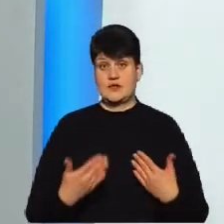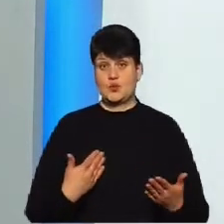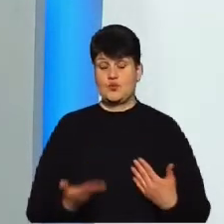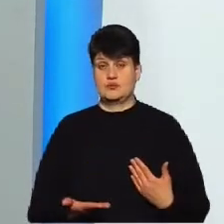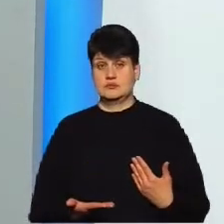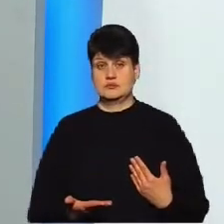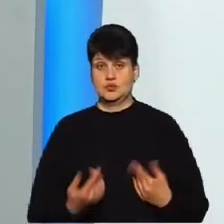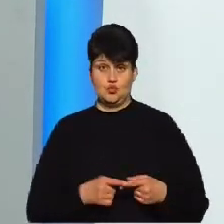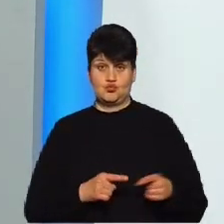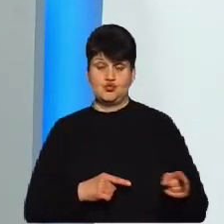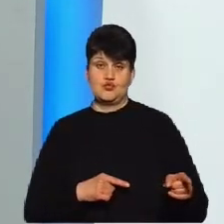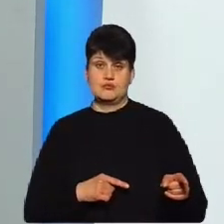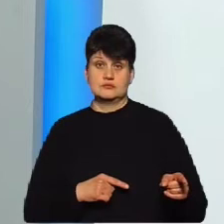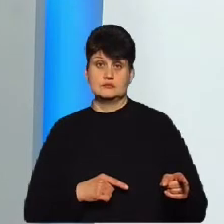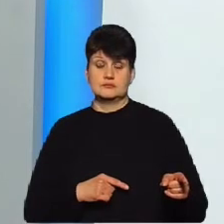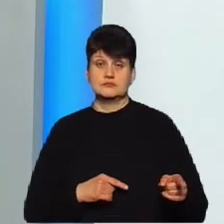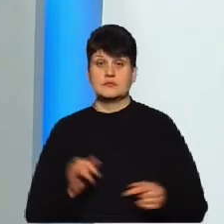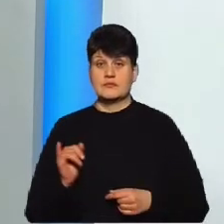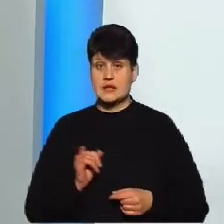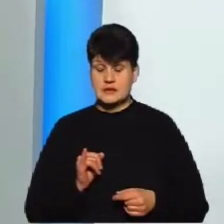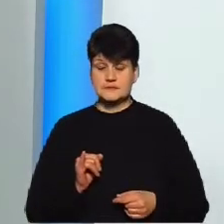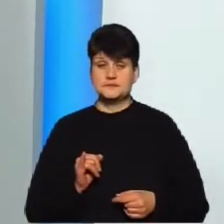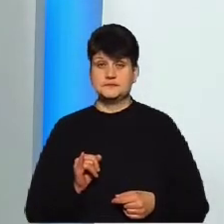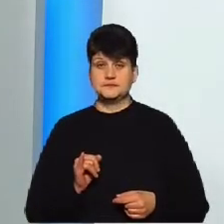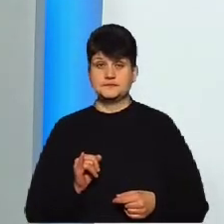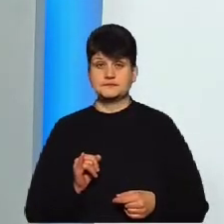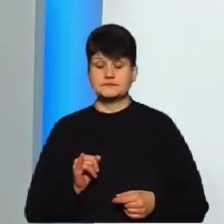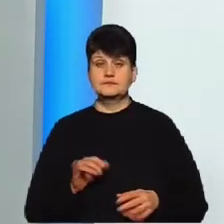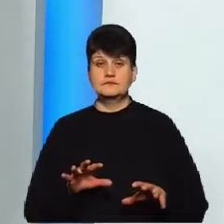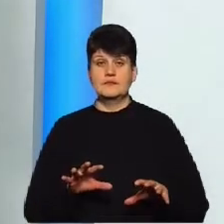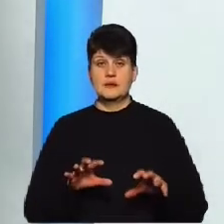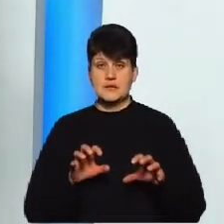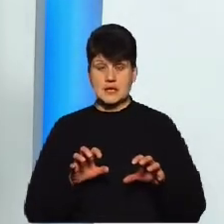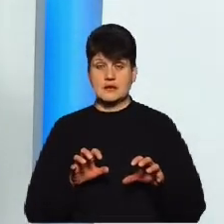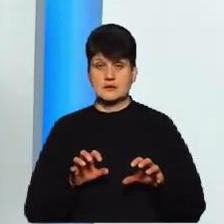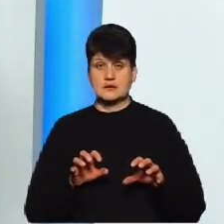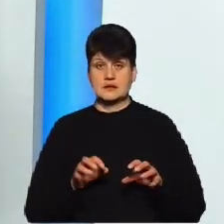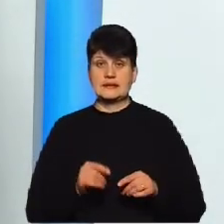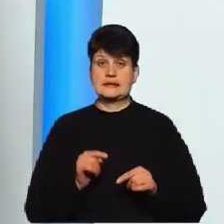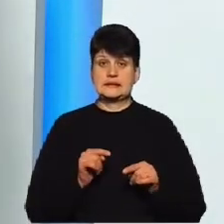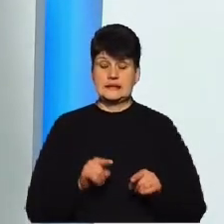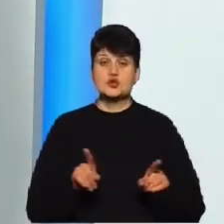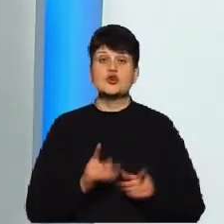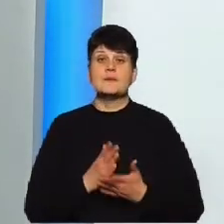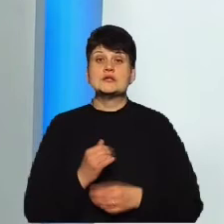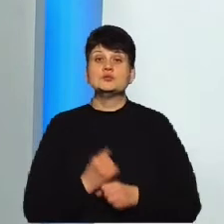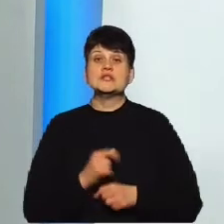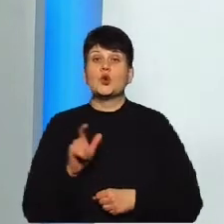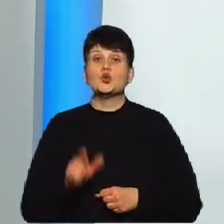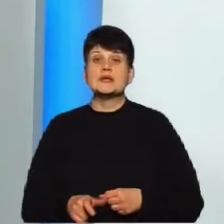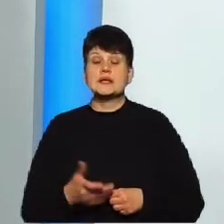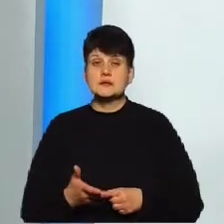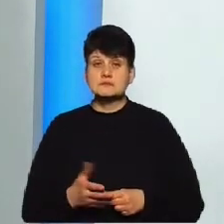до цього. І, власне, прийняти що мала би зробити людина? Власне,